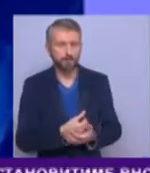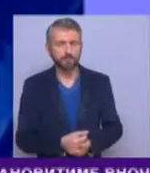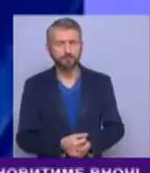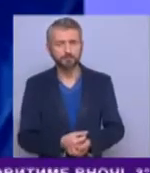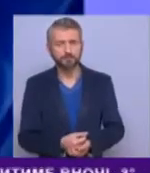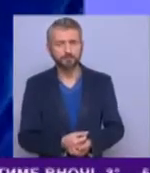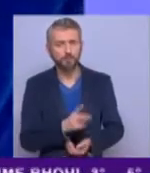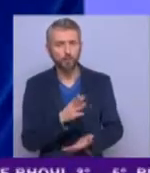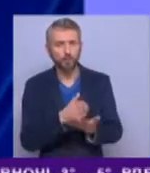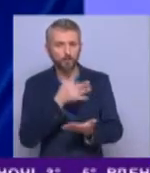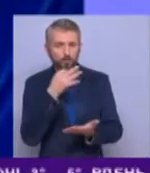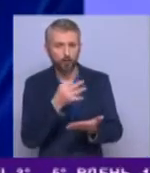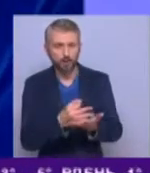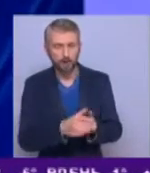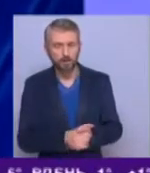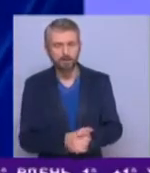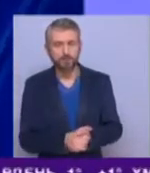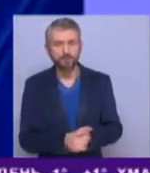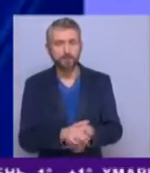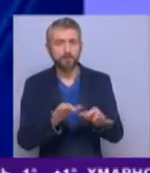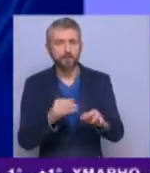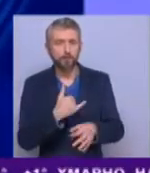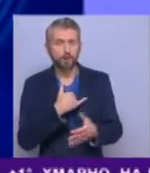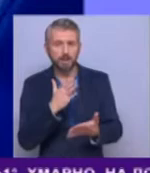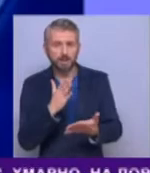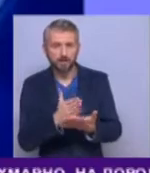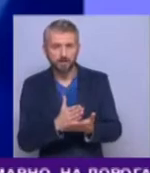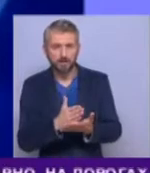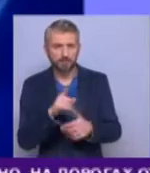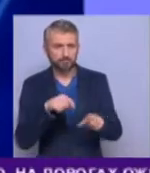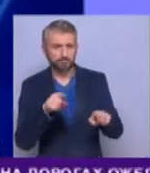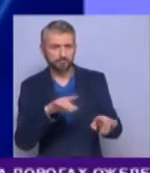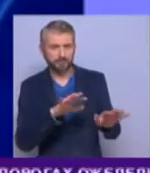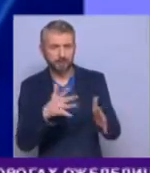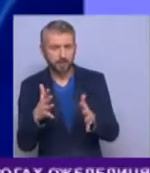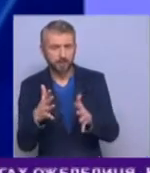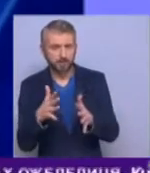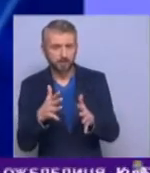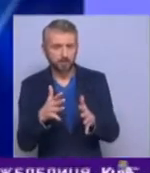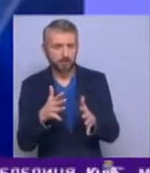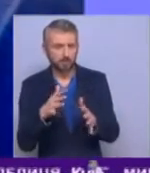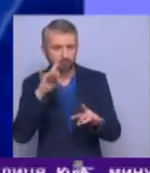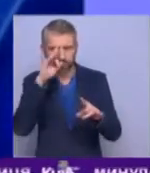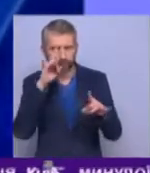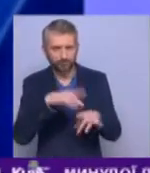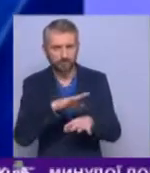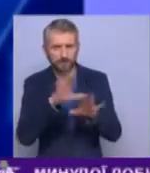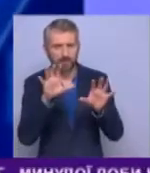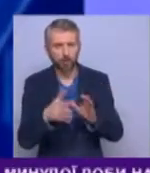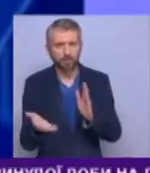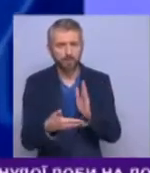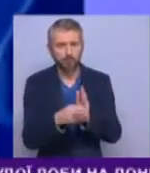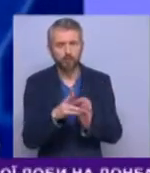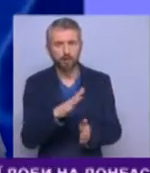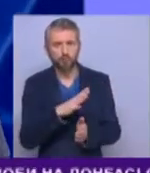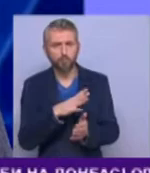за кимось закріплені, які несуть за них відповідальність. Звичайно, що в нас є де-не-де трапляються там стихійні, да, незаконні вирубки. Наприклад, як в нас це